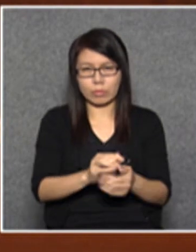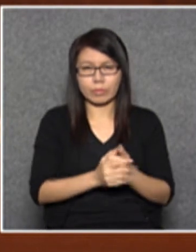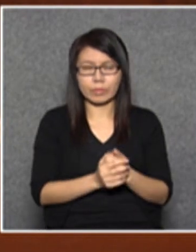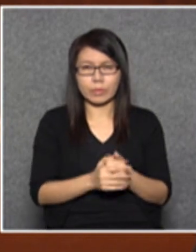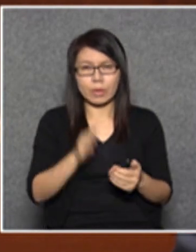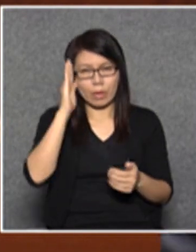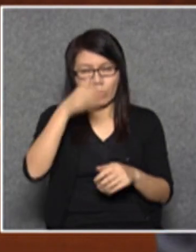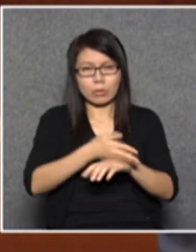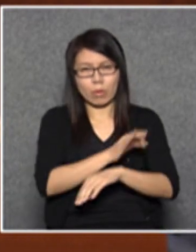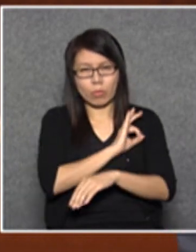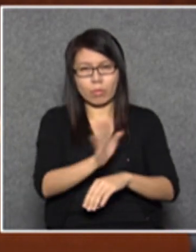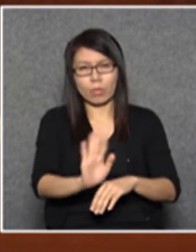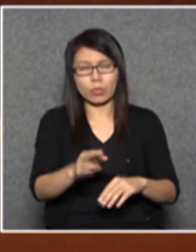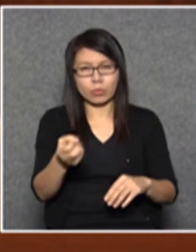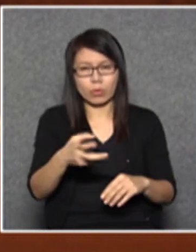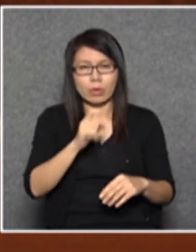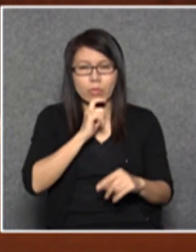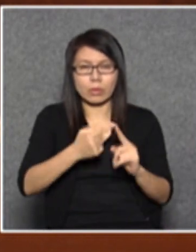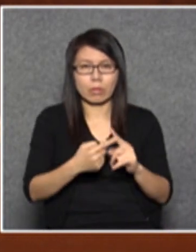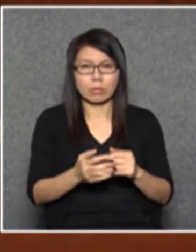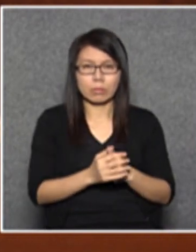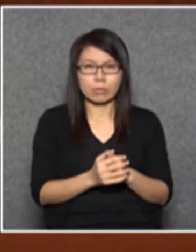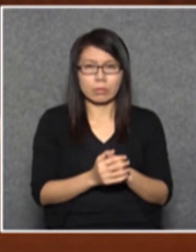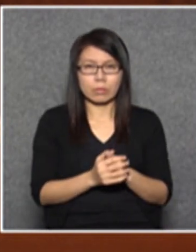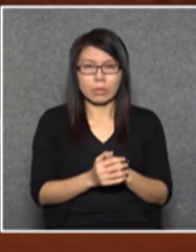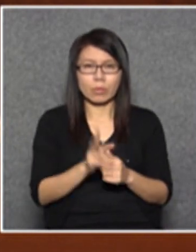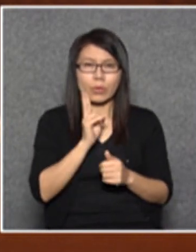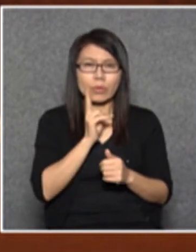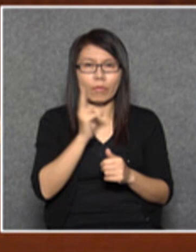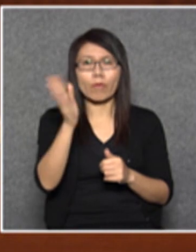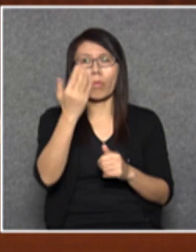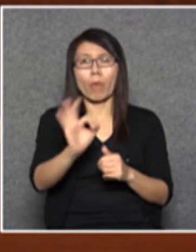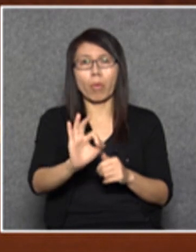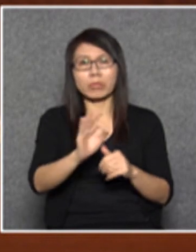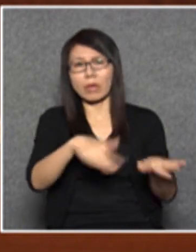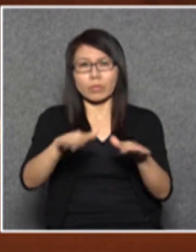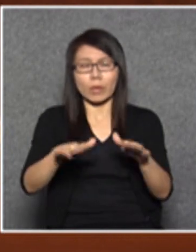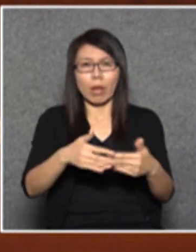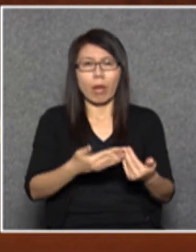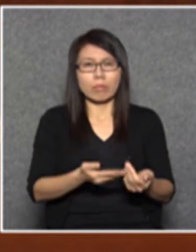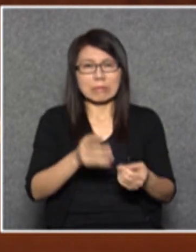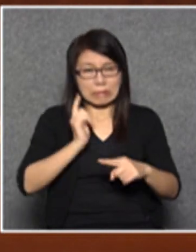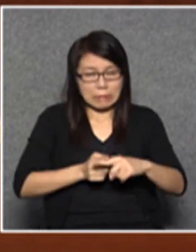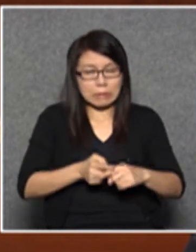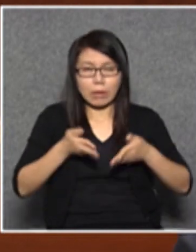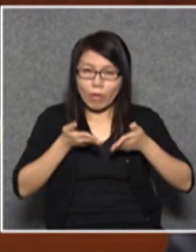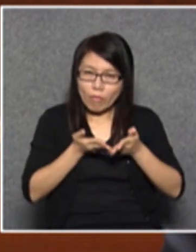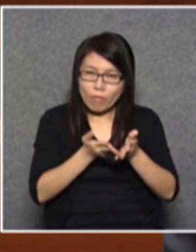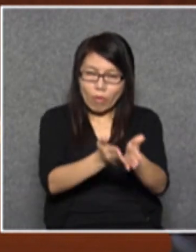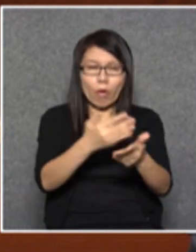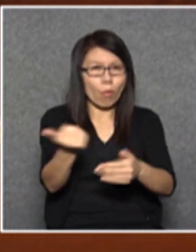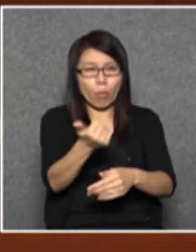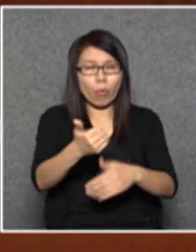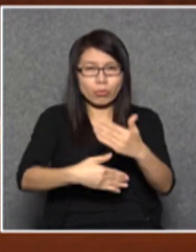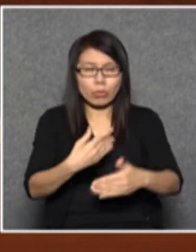會上唔好有人無風起浪嚇，本來我哋一帆風順嘅，咁無風起浪對我哋對整個